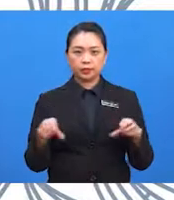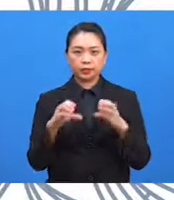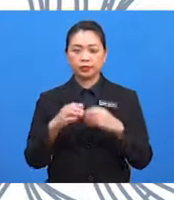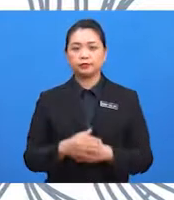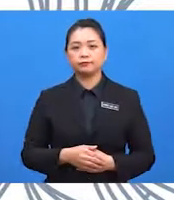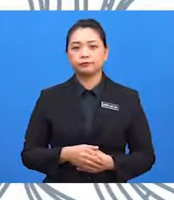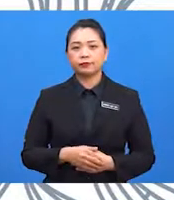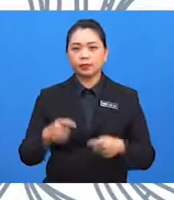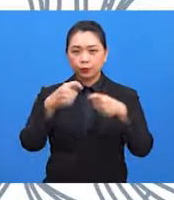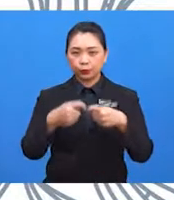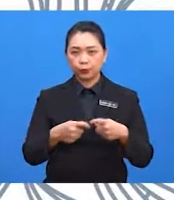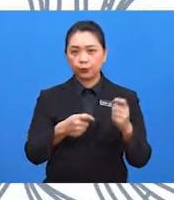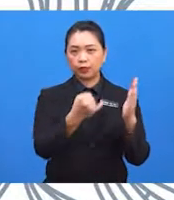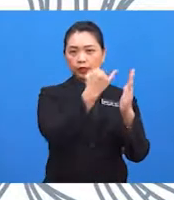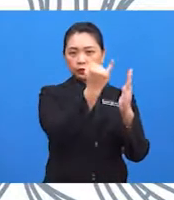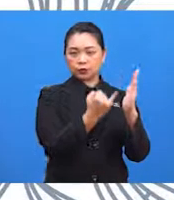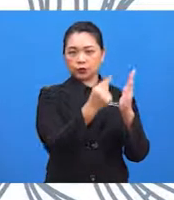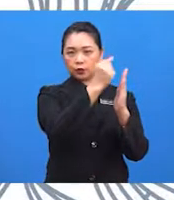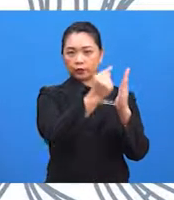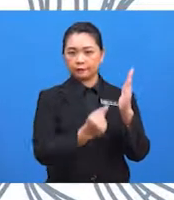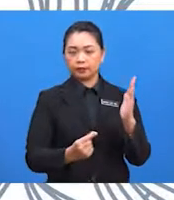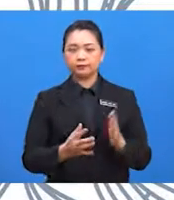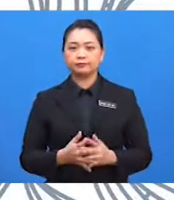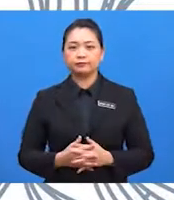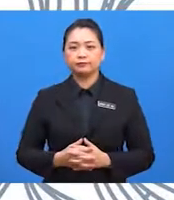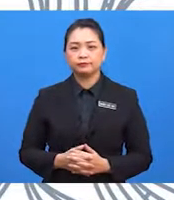Adalah menentukan ilustrasi grafik.